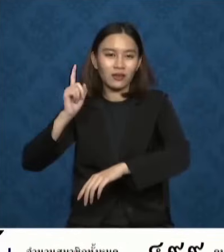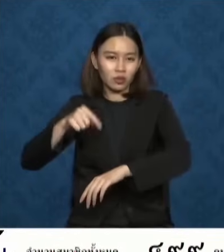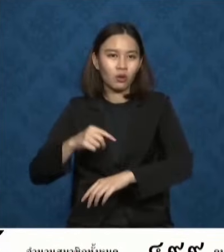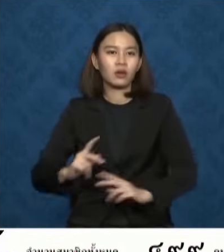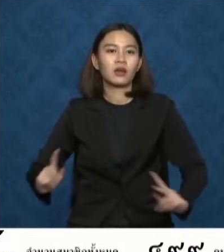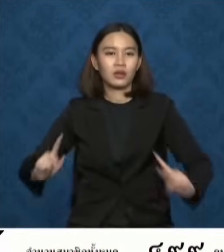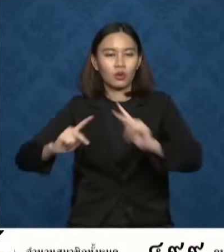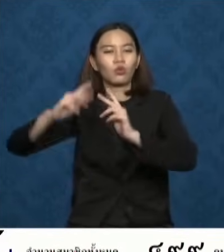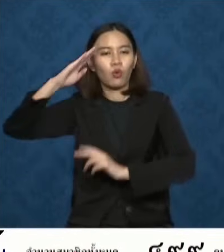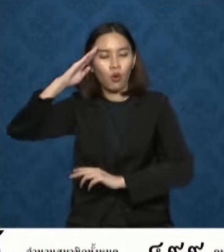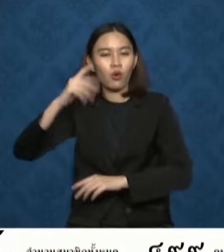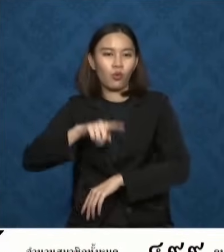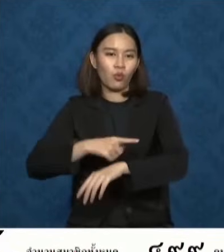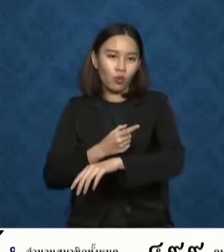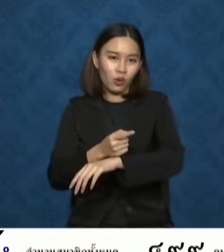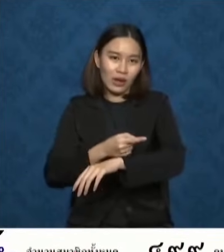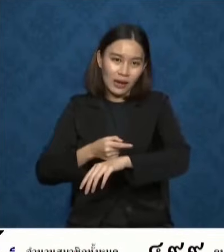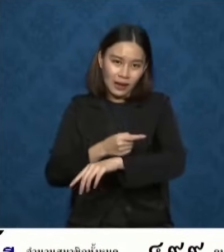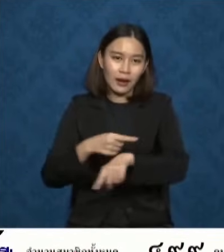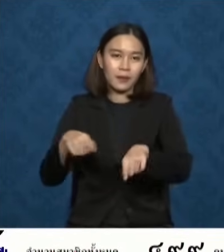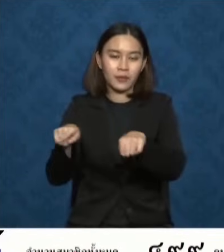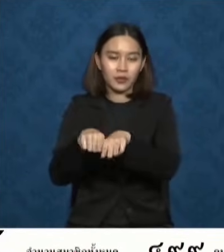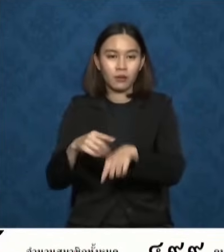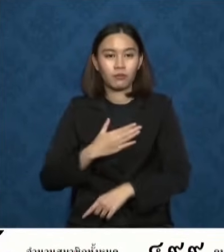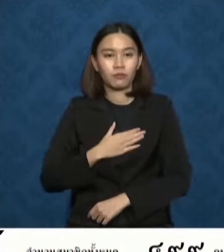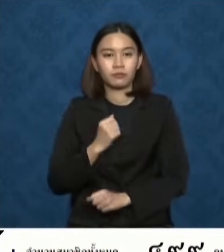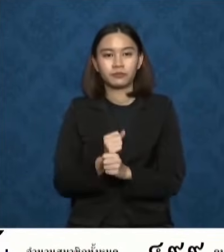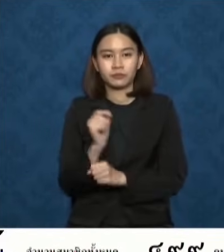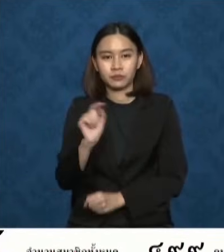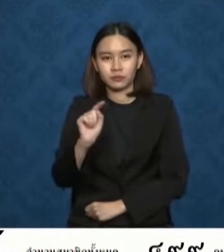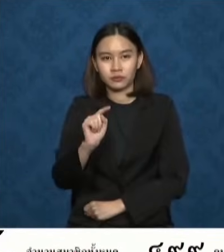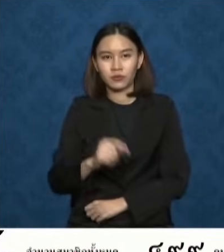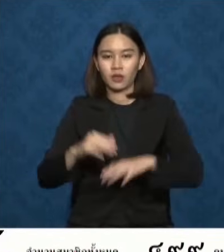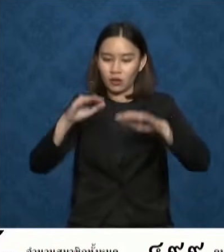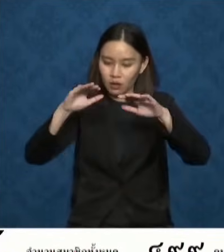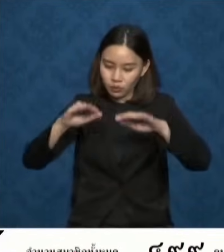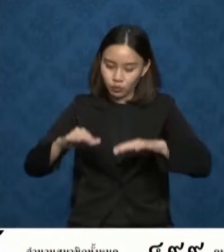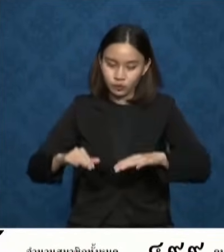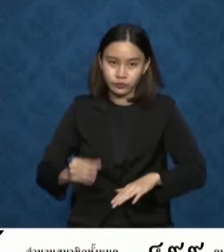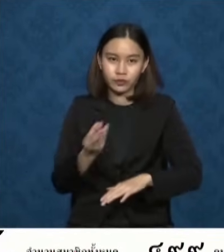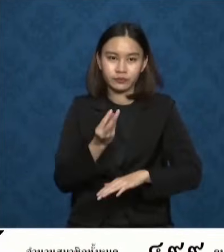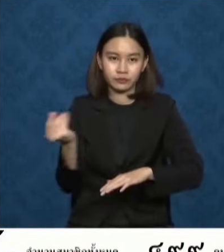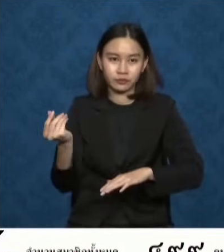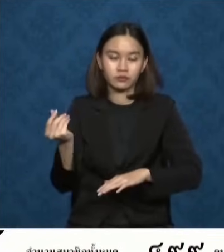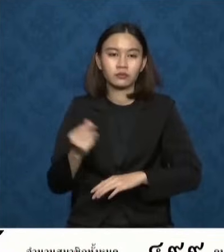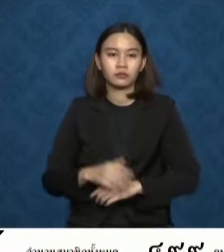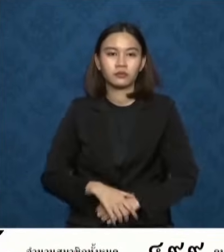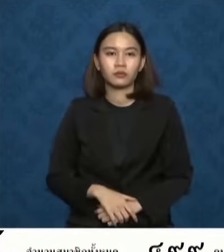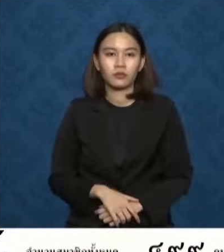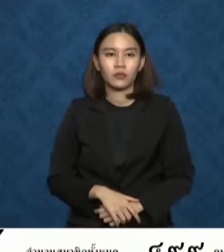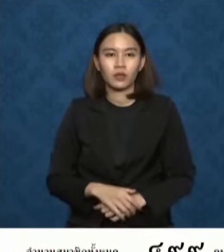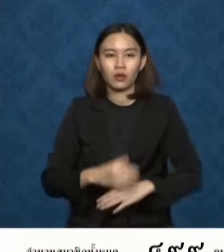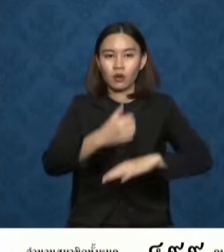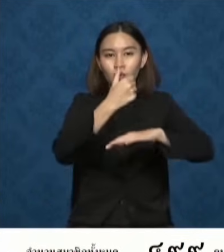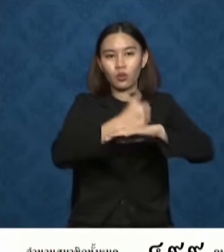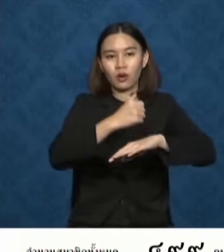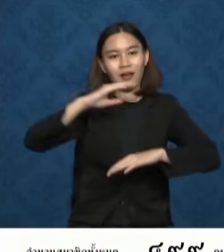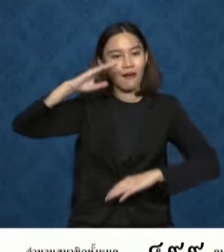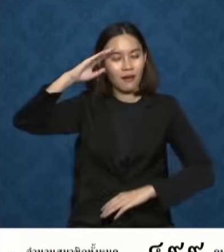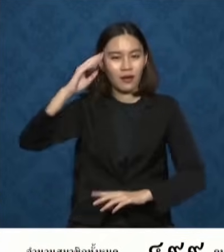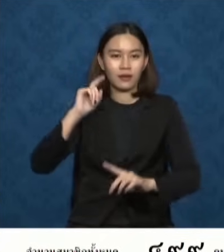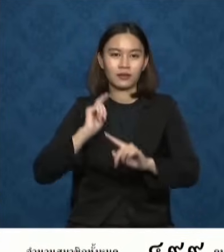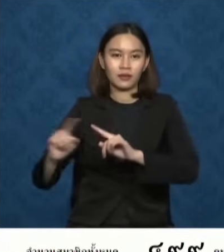ผมต้องใช้เวลาแล้วผมทำอะไรรู้ไหมครับเพื่อให้ลดเร็วกว่านี้นายพลซึ่งท่านว่ามีเ